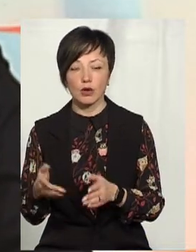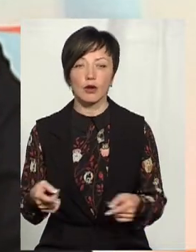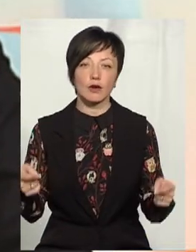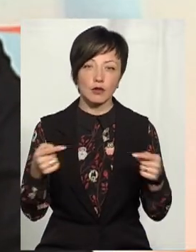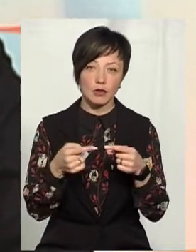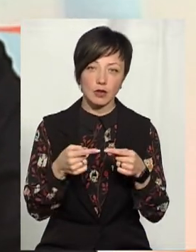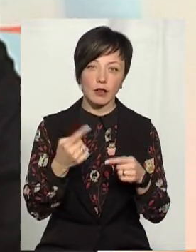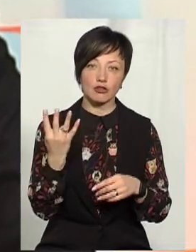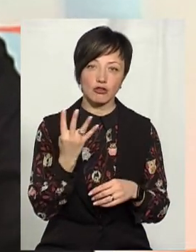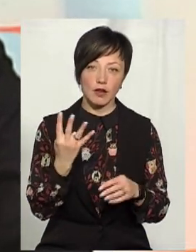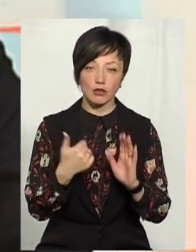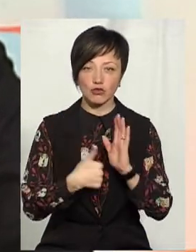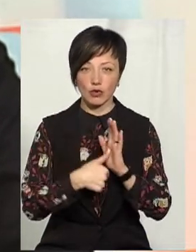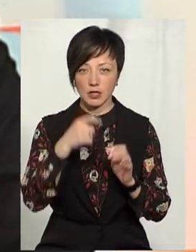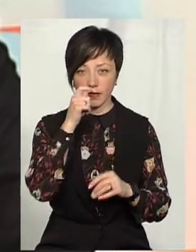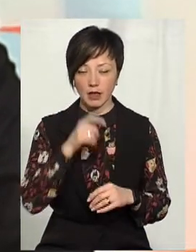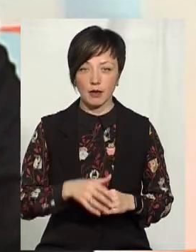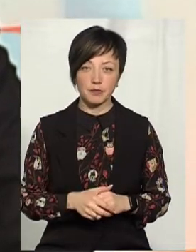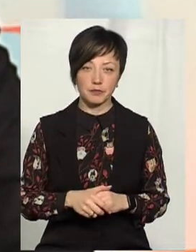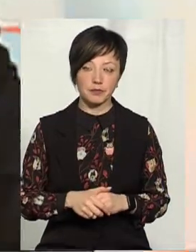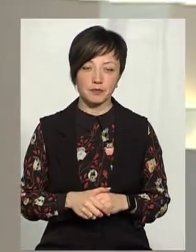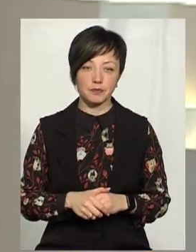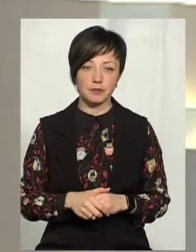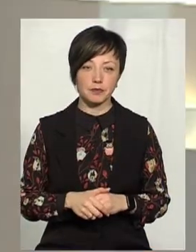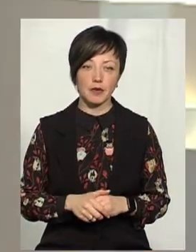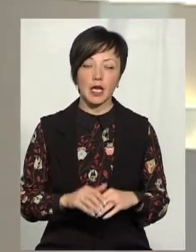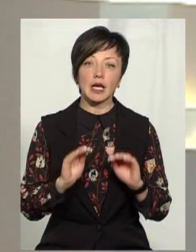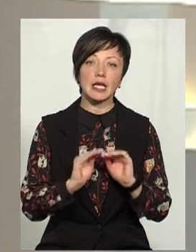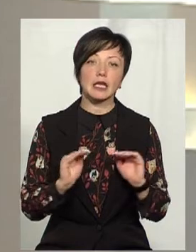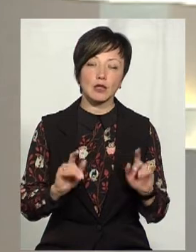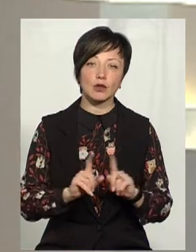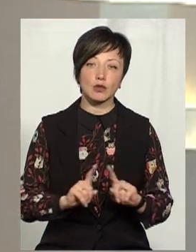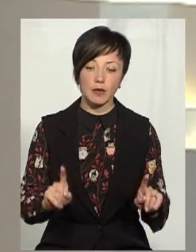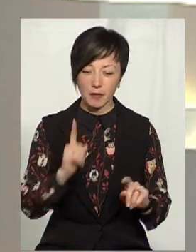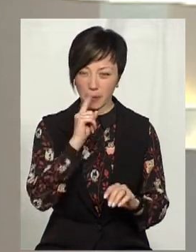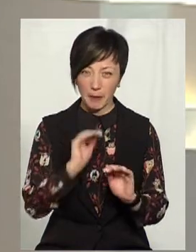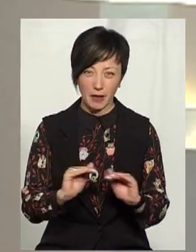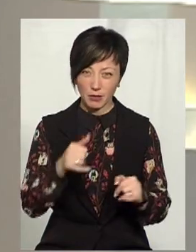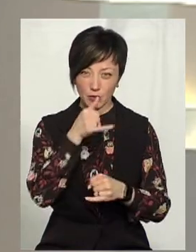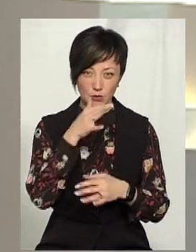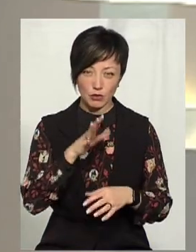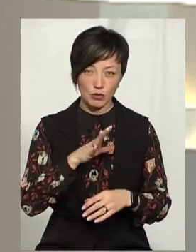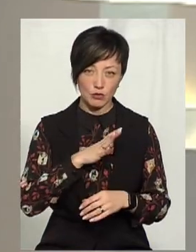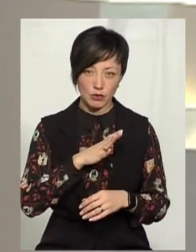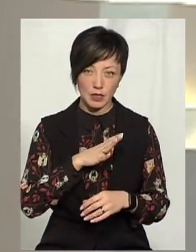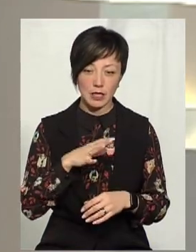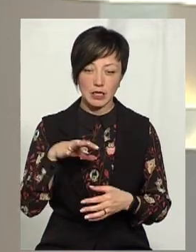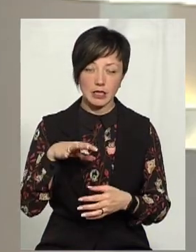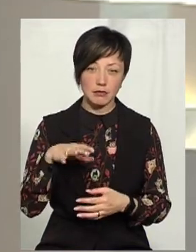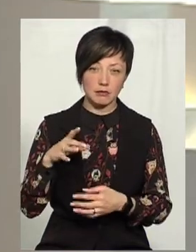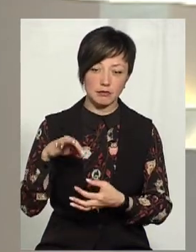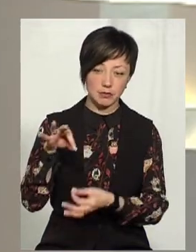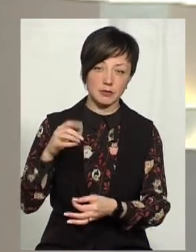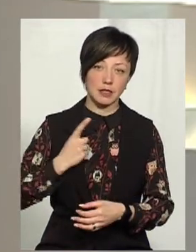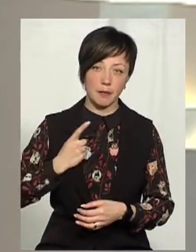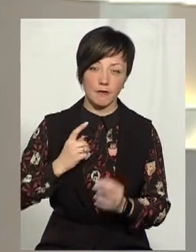до іншого наказу на 4 та 6 квітня. Діти, от особливо дошкільнята, зрозуміло, не можуть бути самі удома.